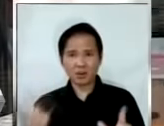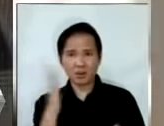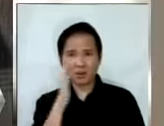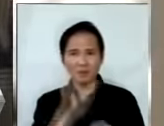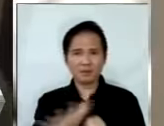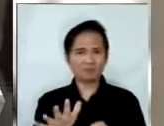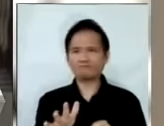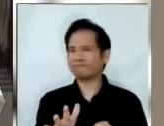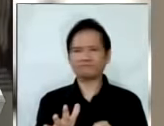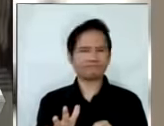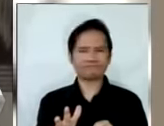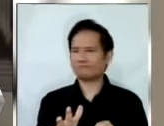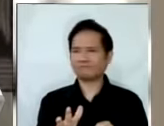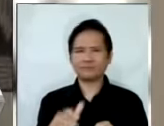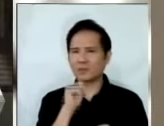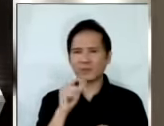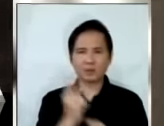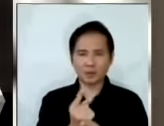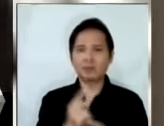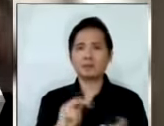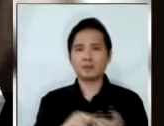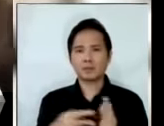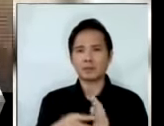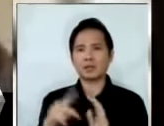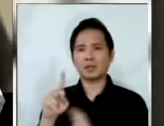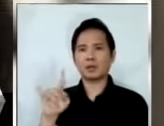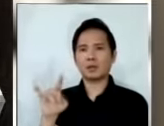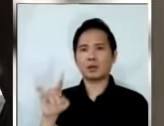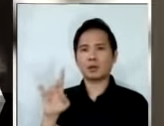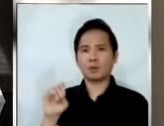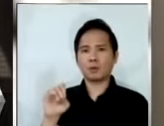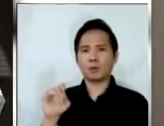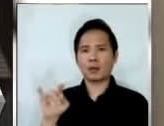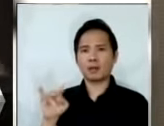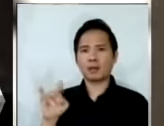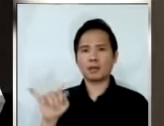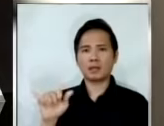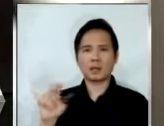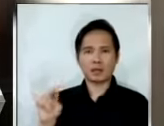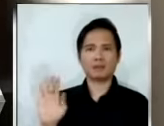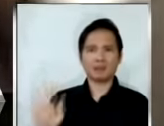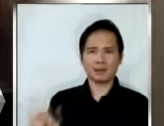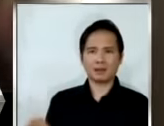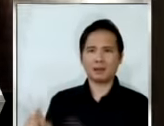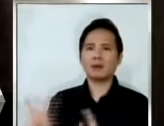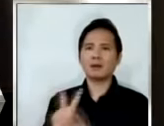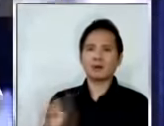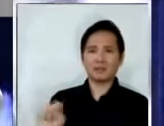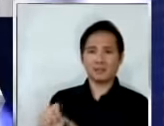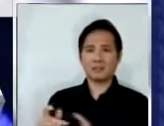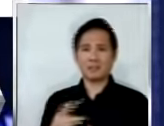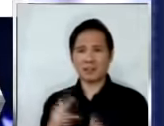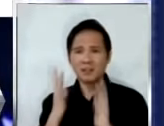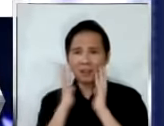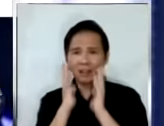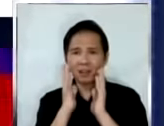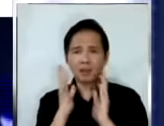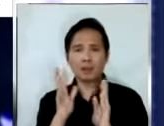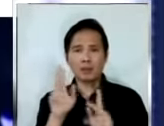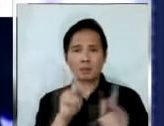Pangilinan. Sa gitna yan ng kampanya ni Frankie laban sa paninisi at pamamahiya sa mga biktima ng rape. Si